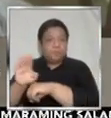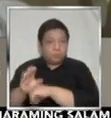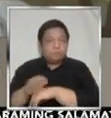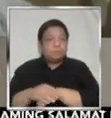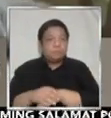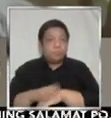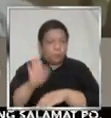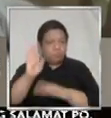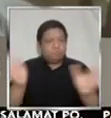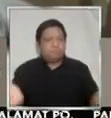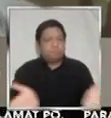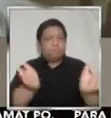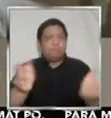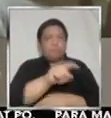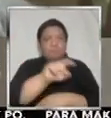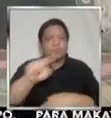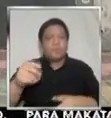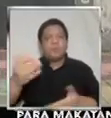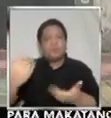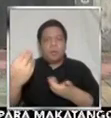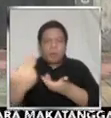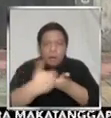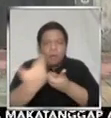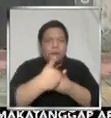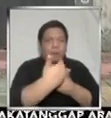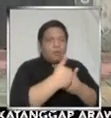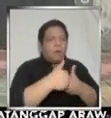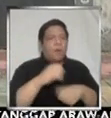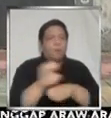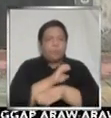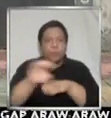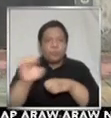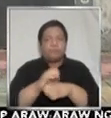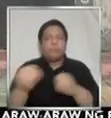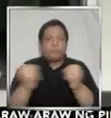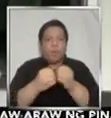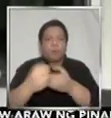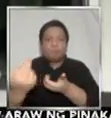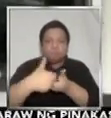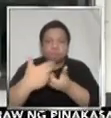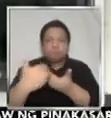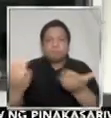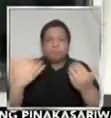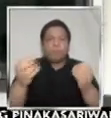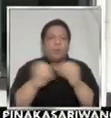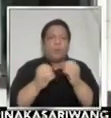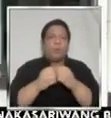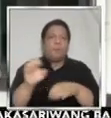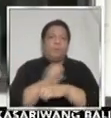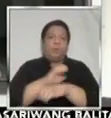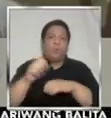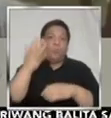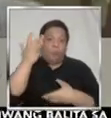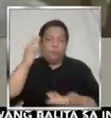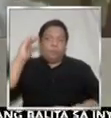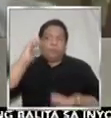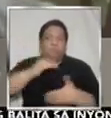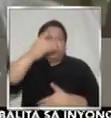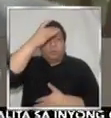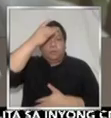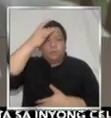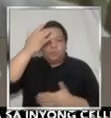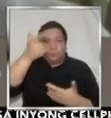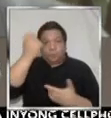motivate them to hire back their employees and hire more employees. Kasi mabawas-bawasan ang kanilang ano because we will give